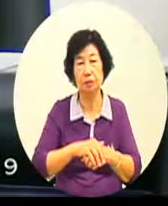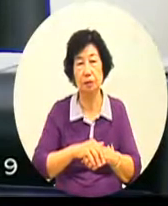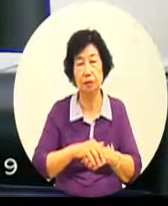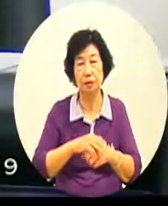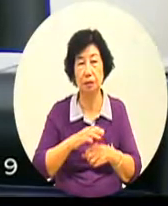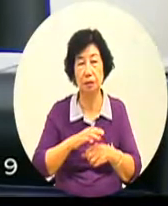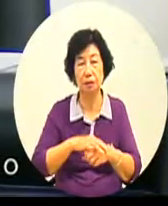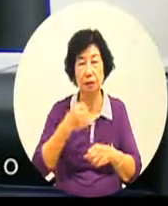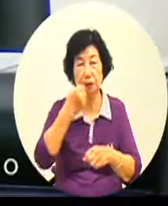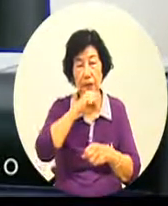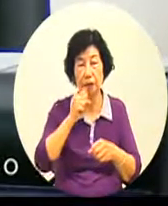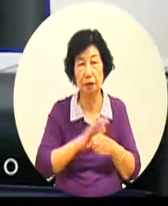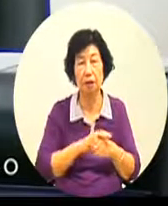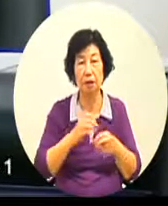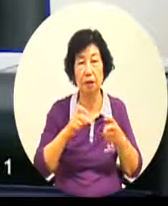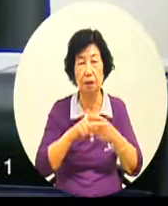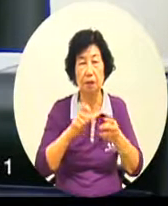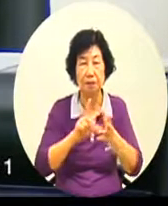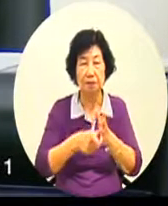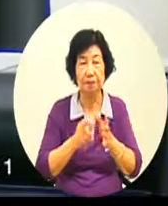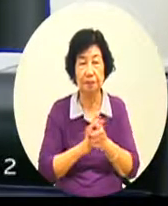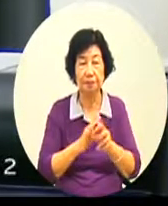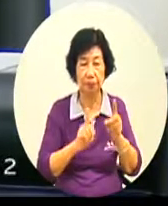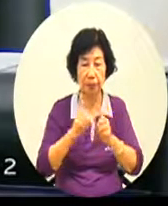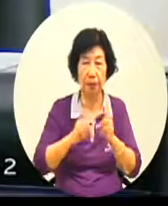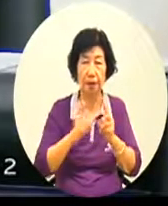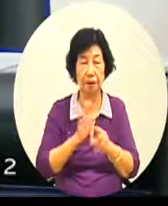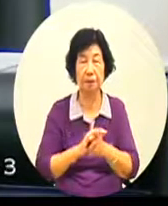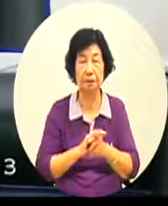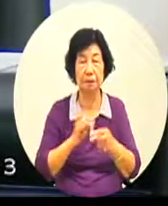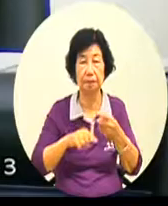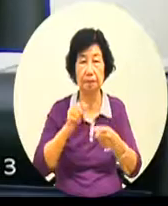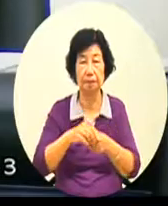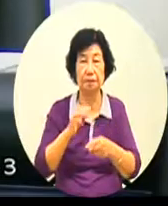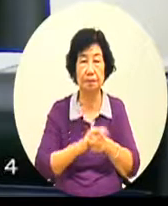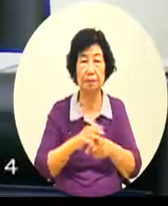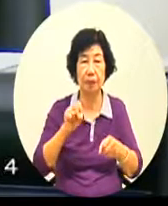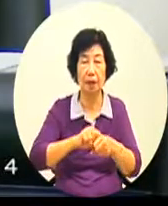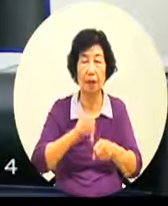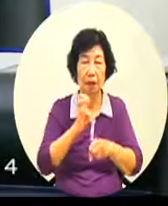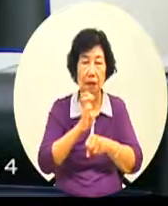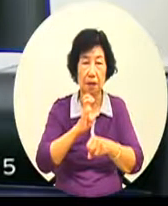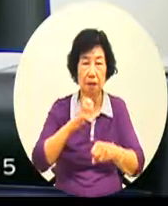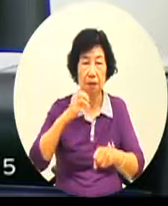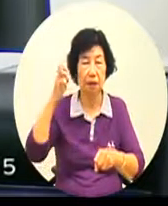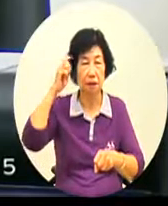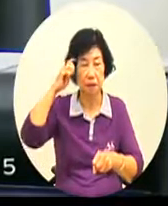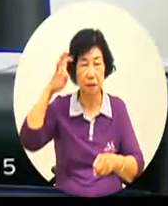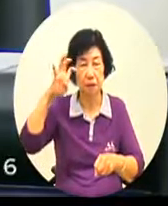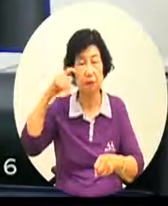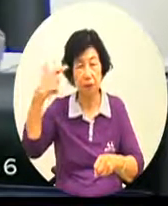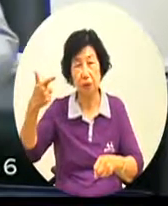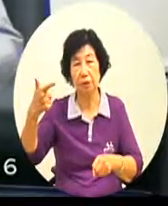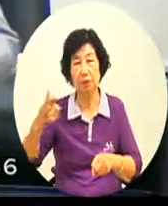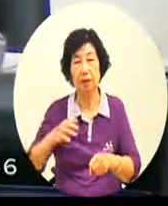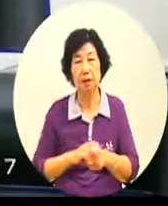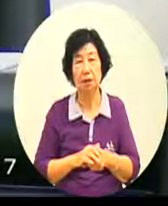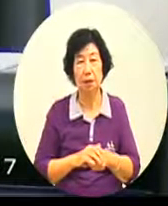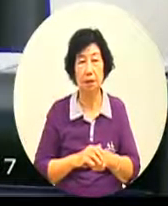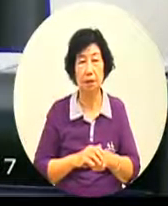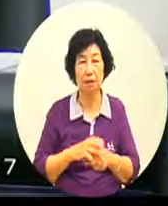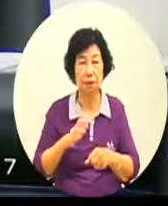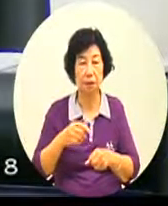其实就是比一般我们平均是多了46天所以我们才一直希望说我们的劳动条